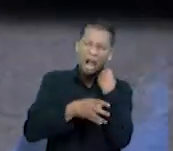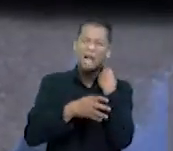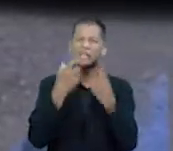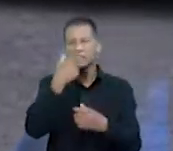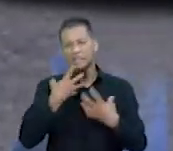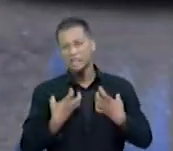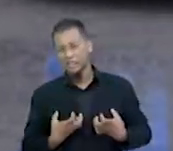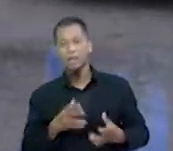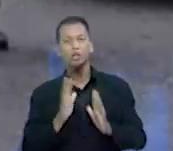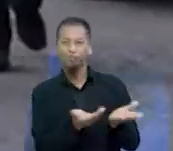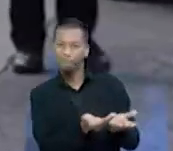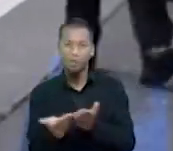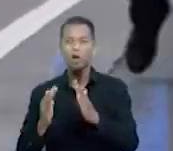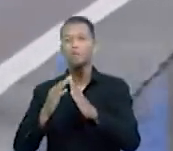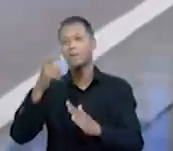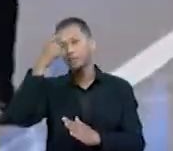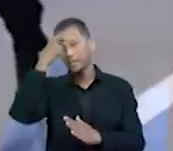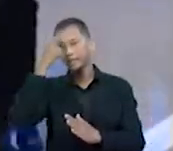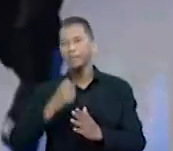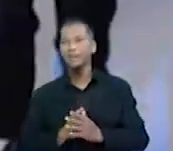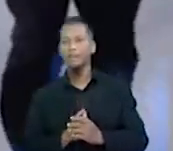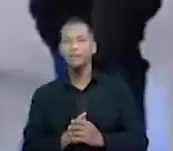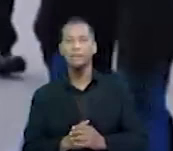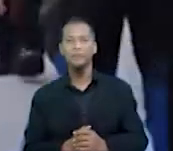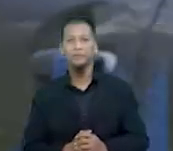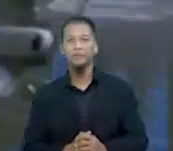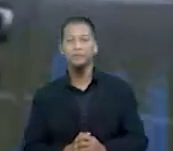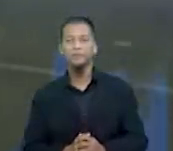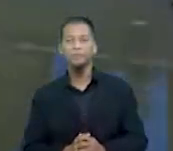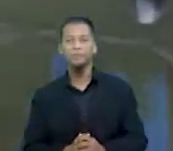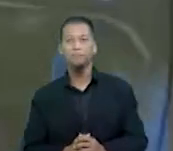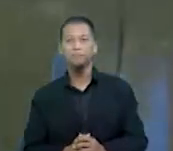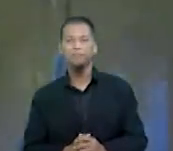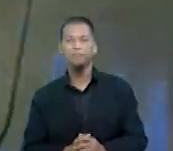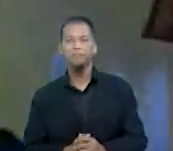melakukan penyelidikan dengan melakukan olah tempat kejadian perkara dan meminta keterangan korban selamat.